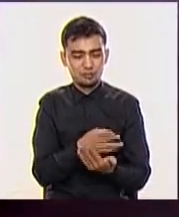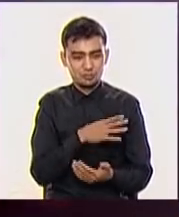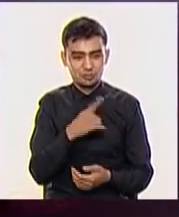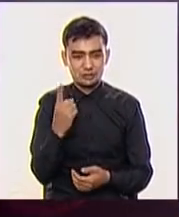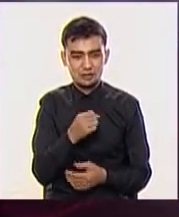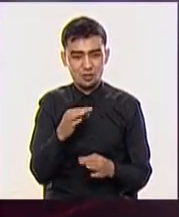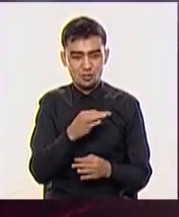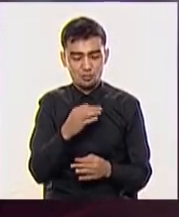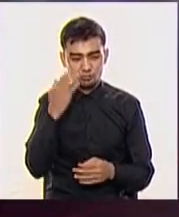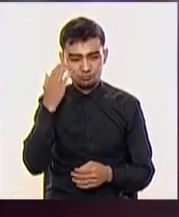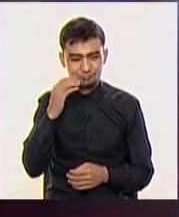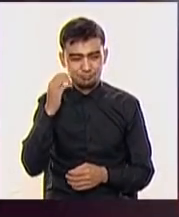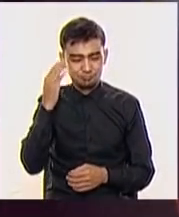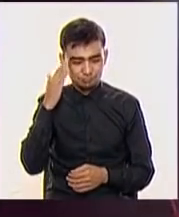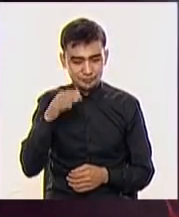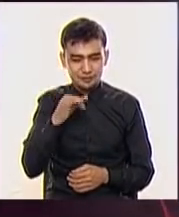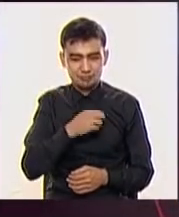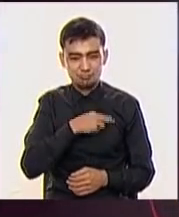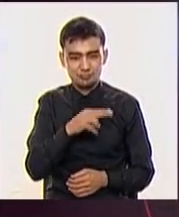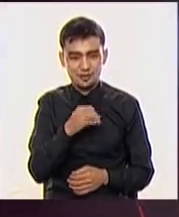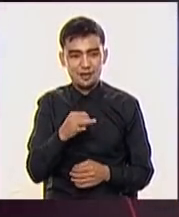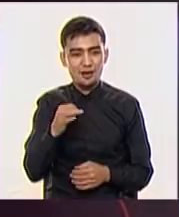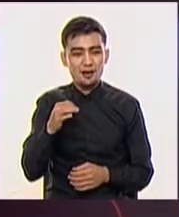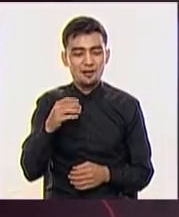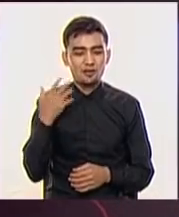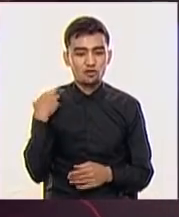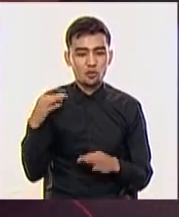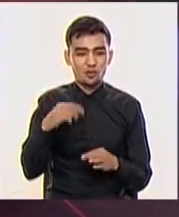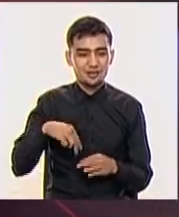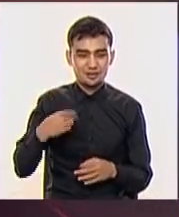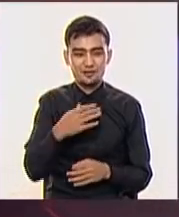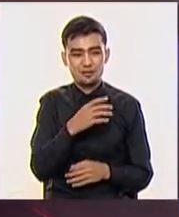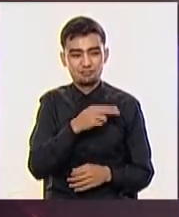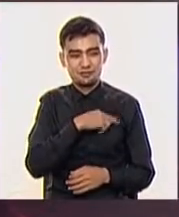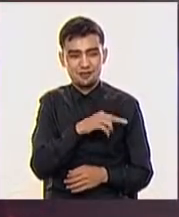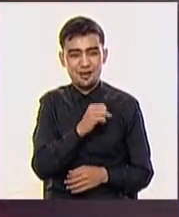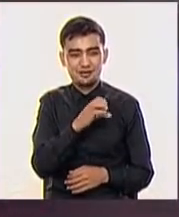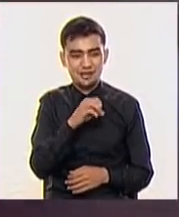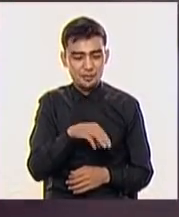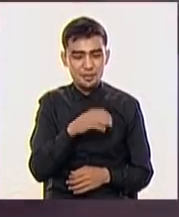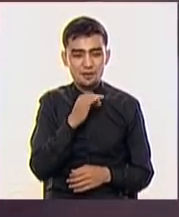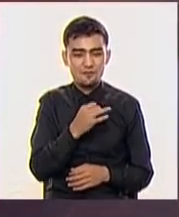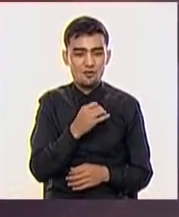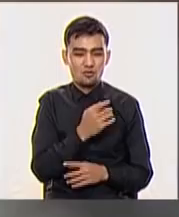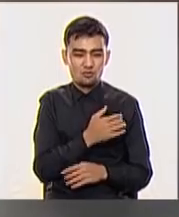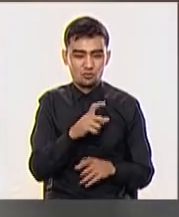жатып қайтыс болды. Қазір білім ордасының басшысына қатысты марқұм Әсемнің әріптестері де шағымданып жатыр.